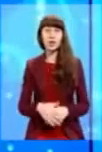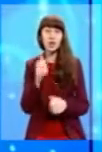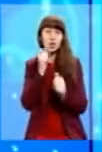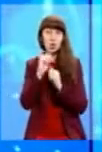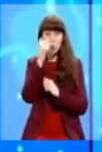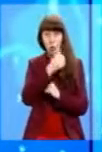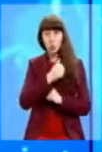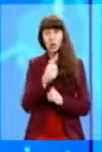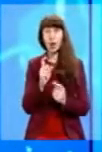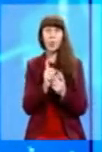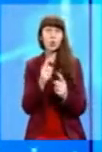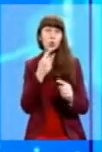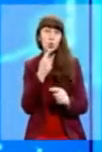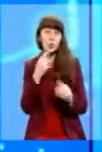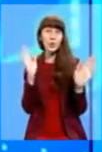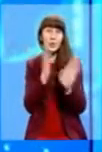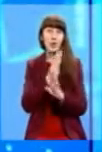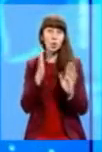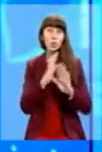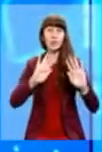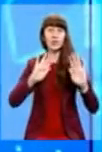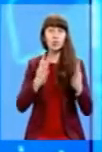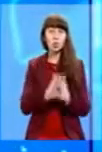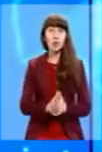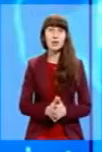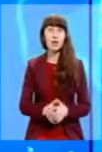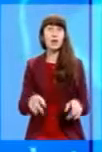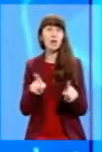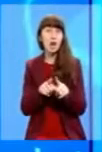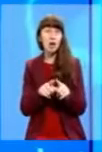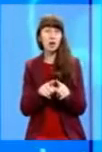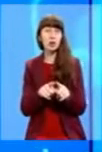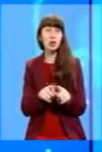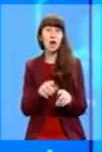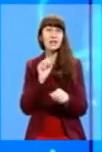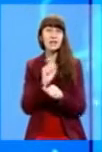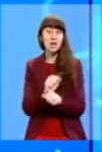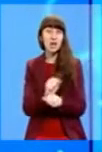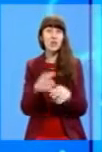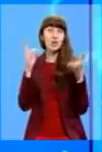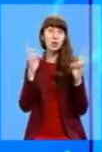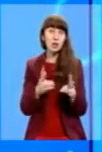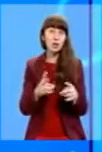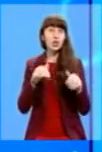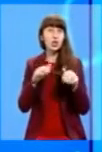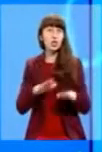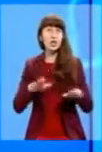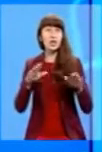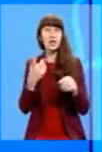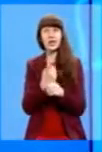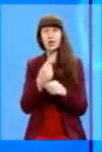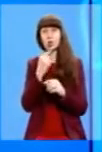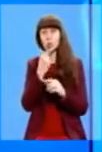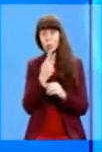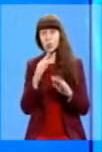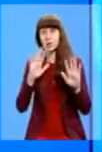они сражаются со стихией, природными и другими катаклизмами, а также предупреждают трагедии. Разрешение этих сложных ситуаций ложится на